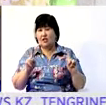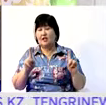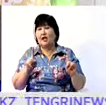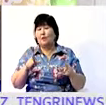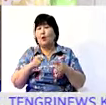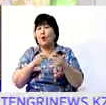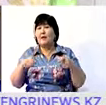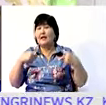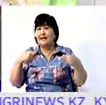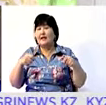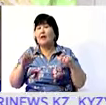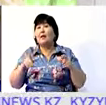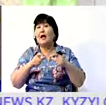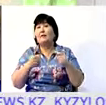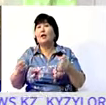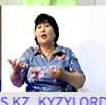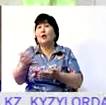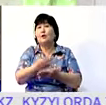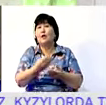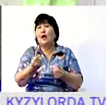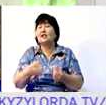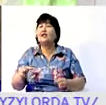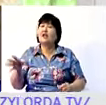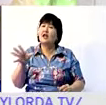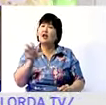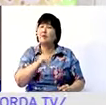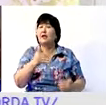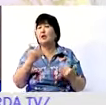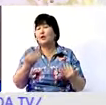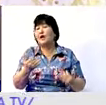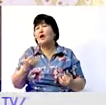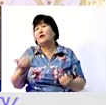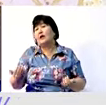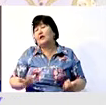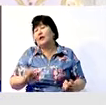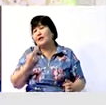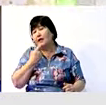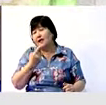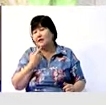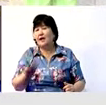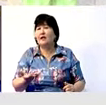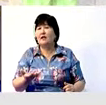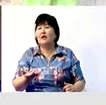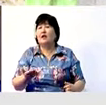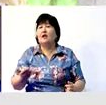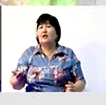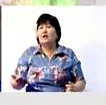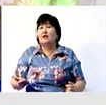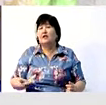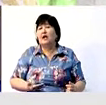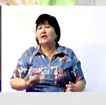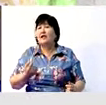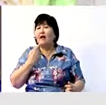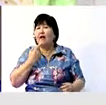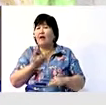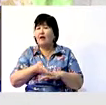билет сатылып жатыр, бірақ билеттен түскен қаражаттың барлығын сол өңірдегі әлеуметтік тұрмысы нашар, өте жағдайы